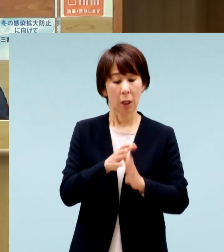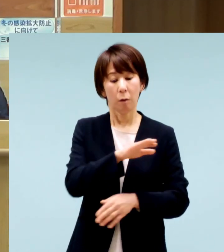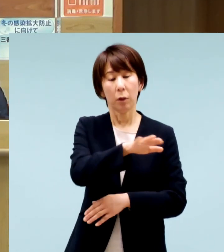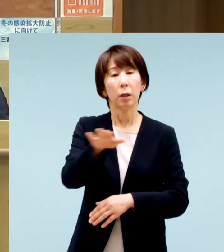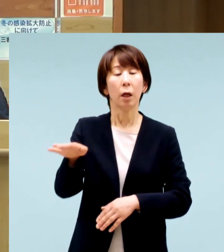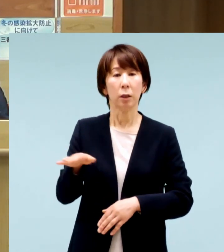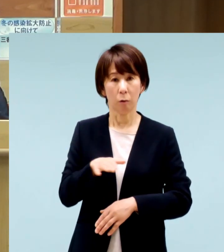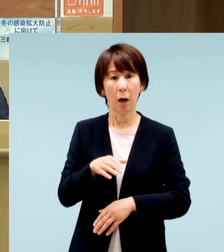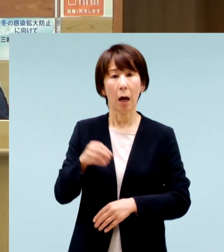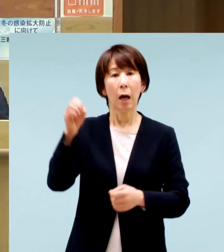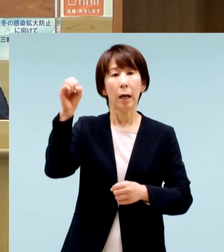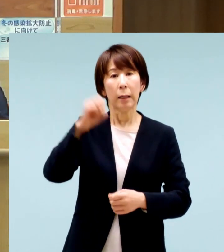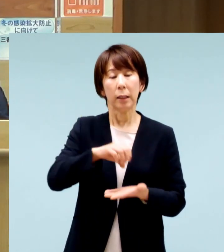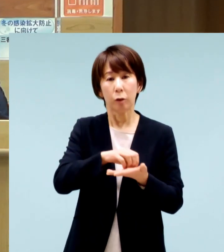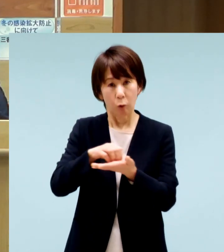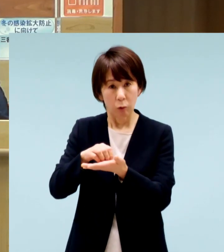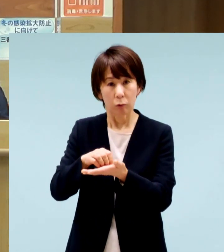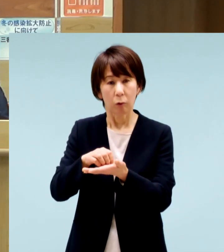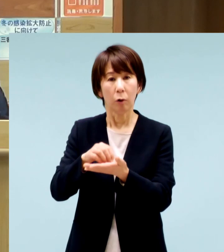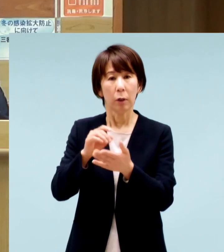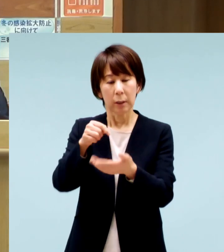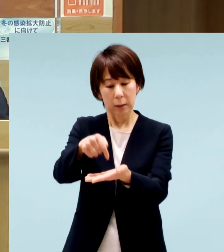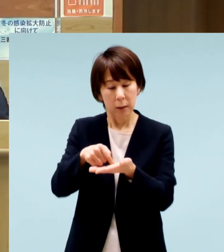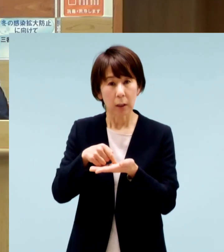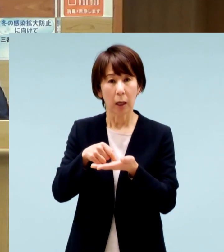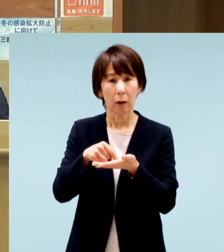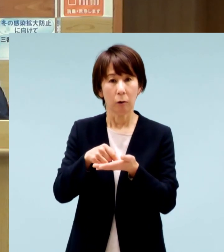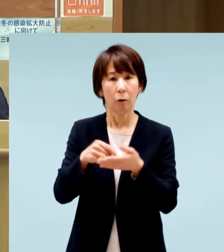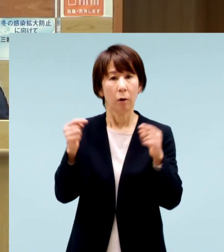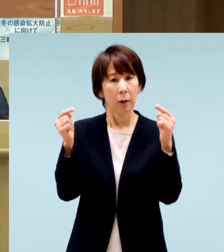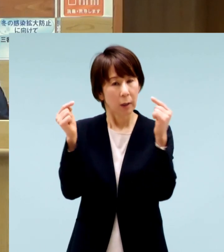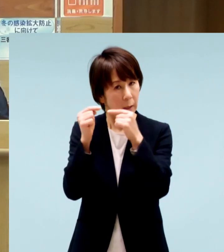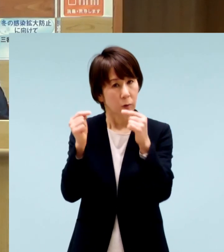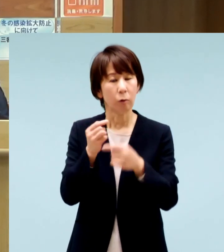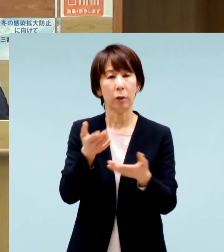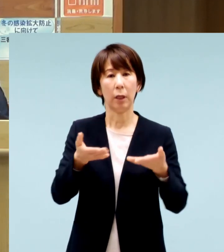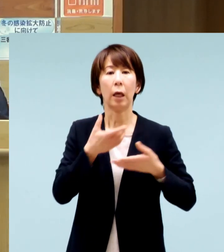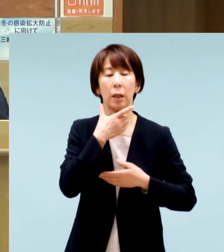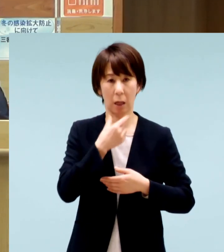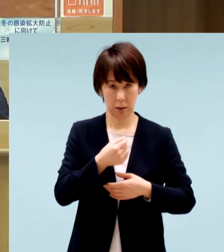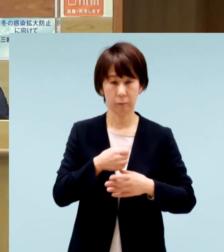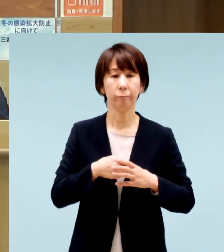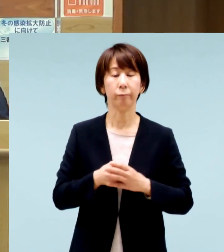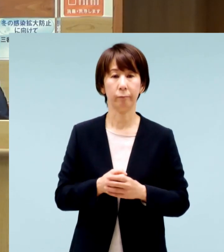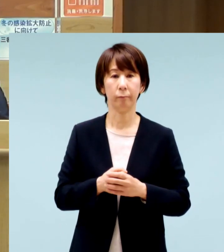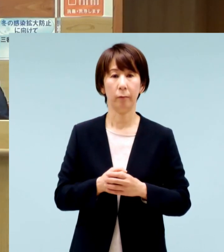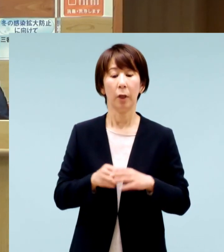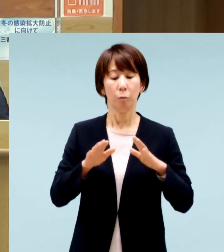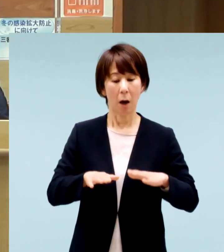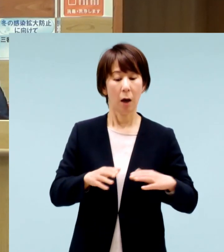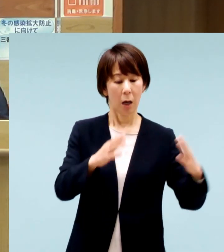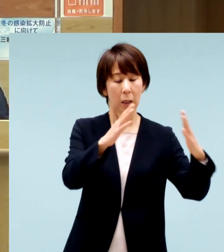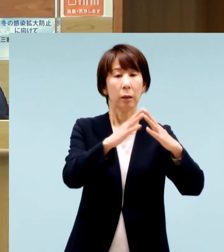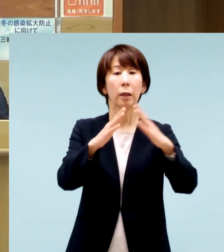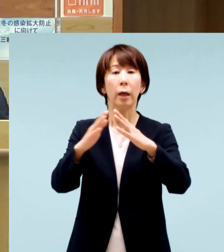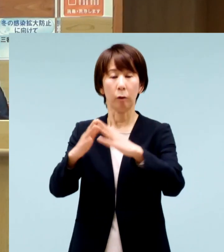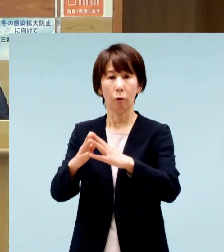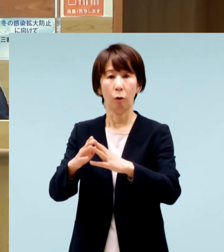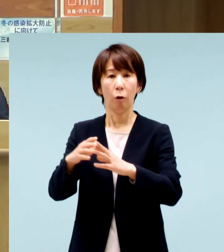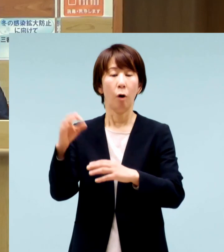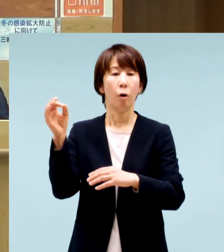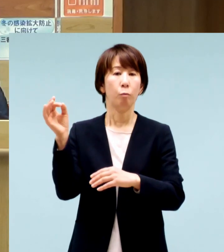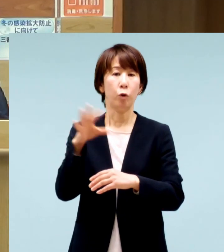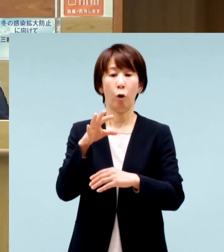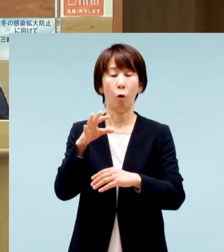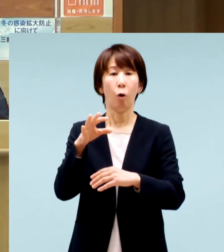お願いをしたいと思ってます。まあ、今全頭配布のフリーペーパーですとか広報車ですとか多様なそういった手